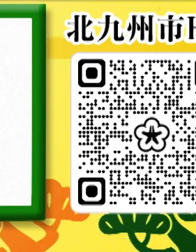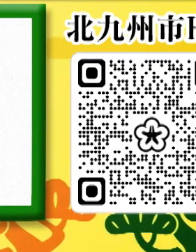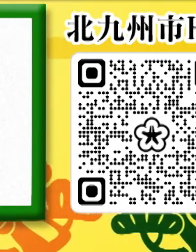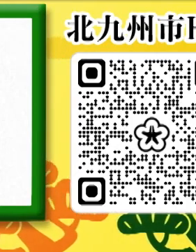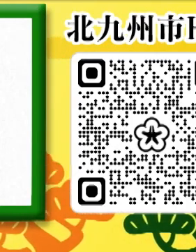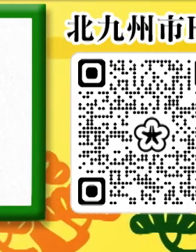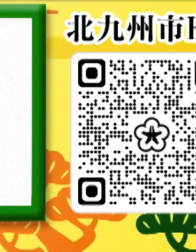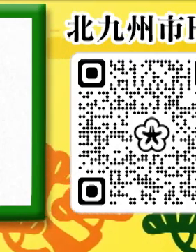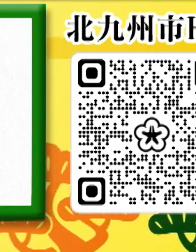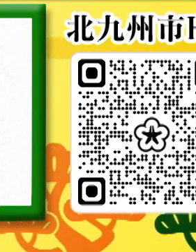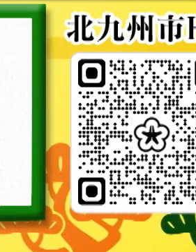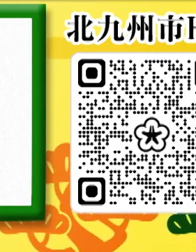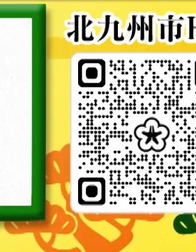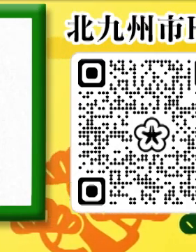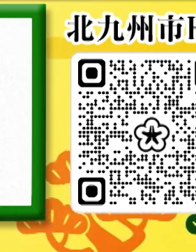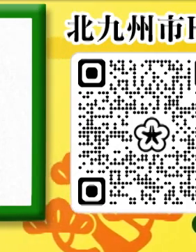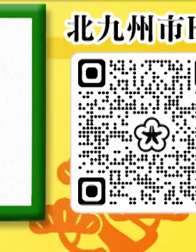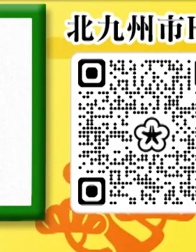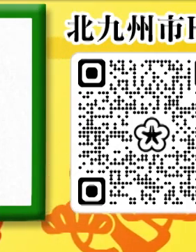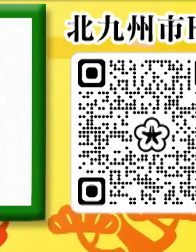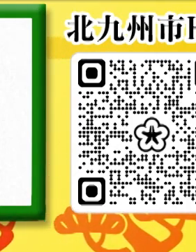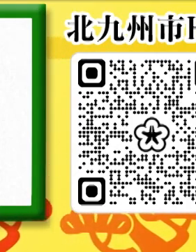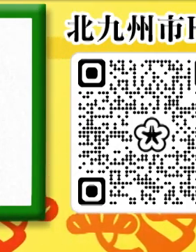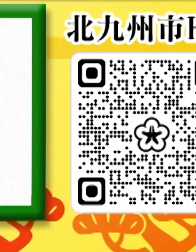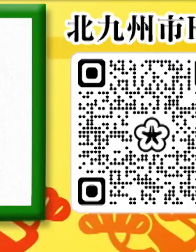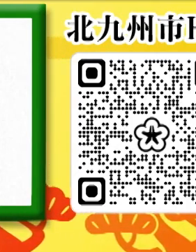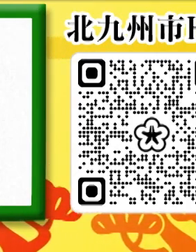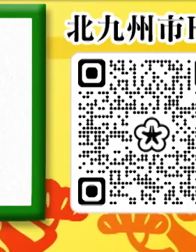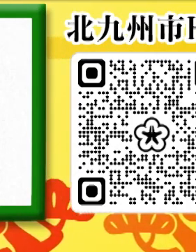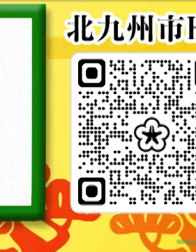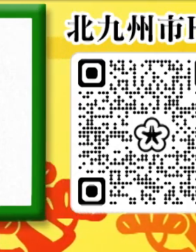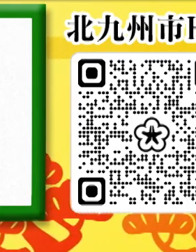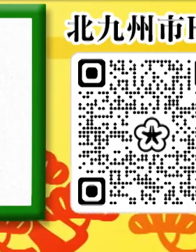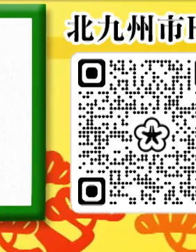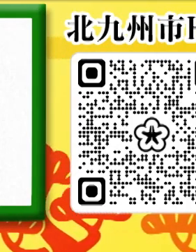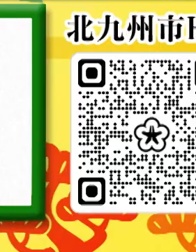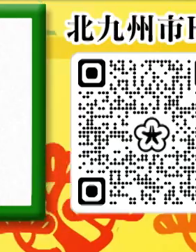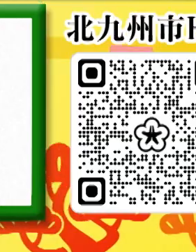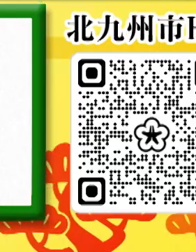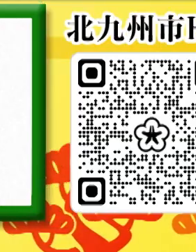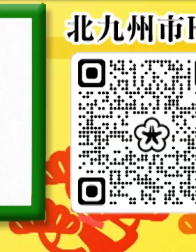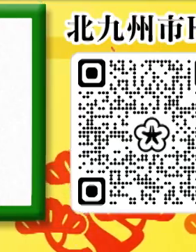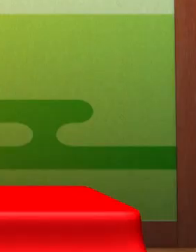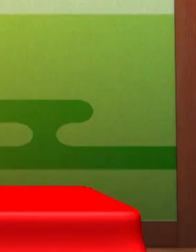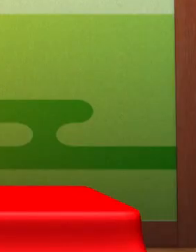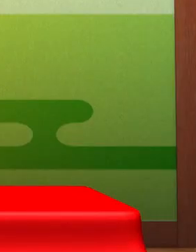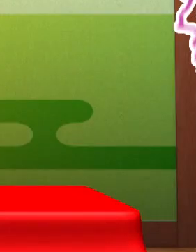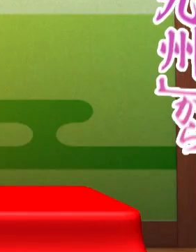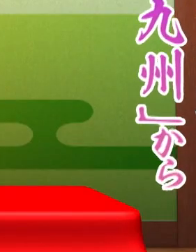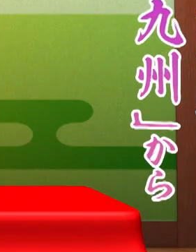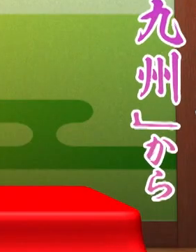ブでも楽しい世界遺産。ウェブも現地の VR も必見だ。